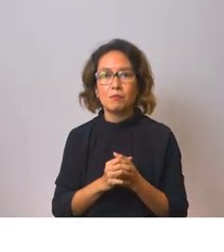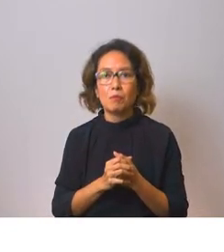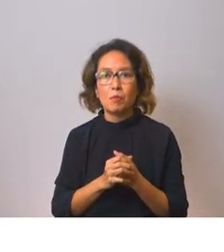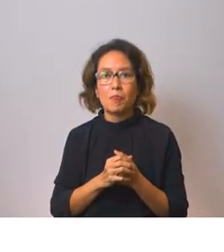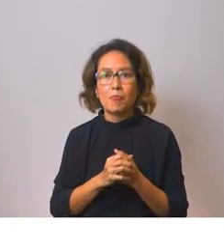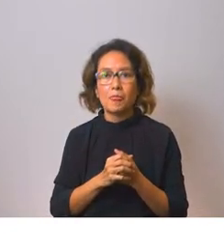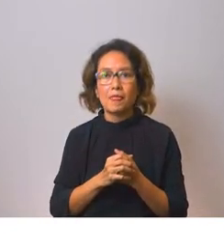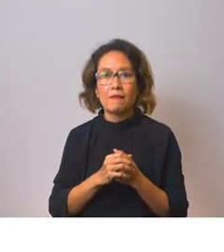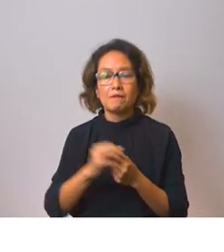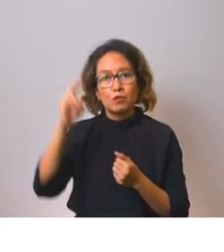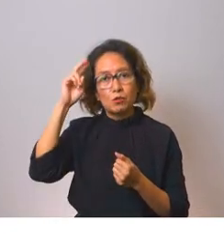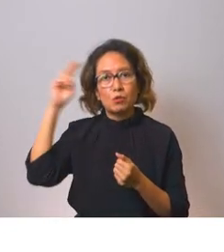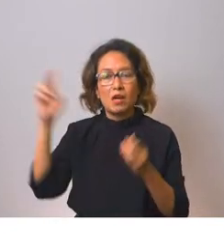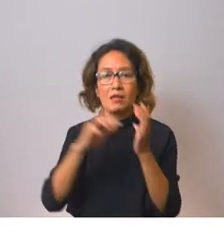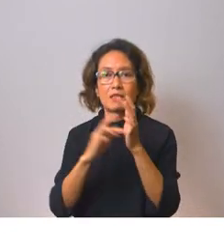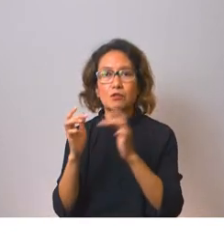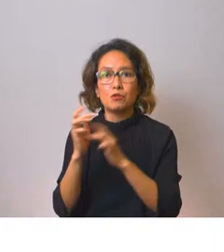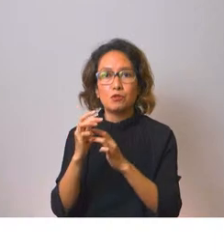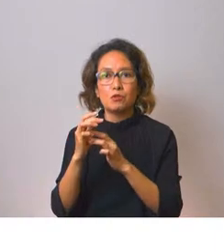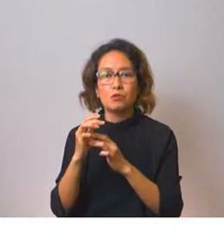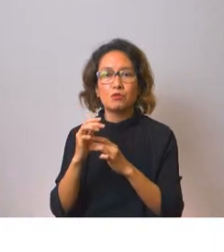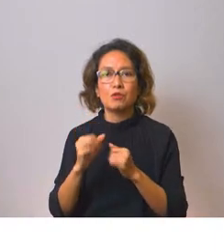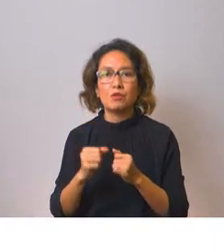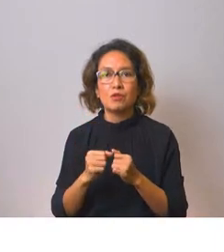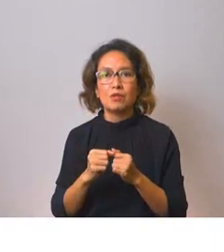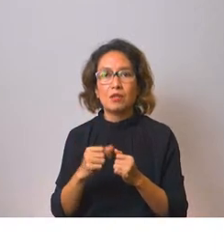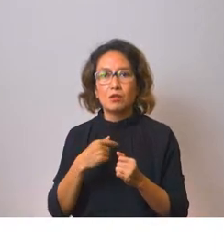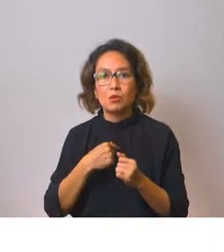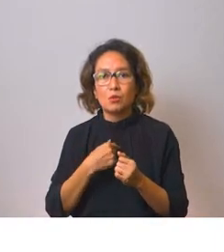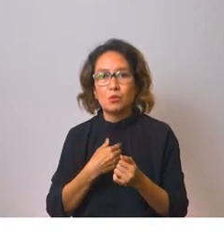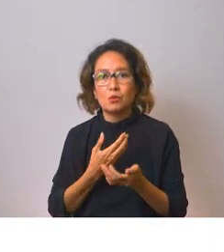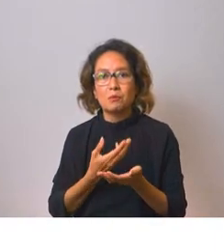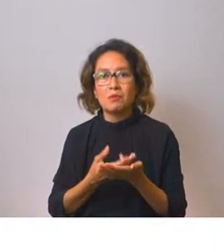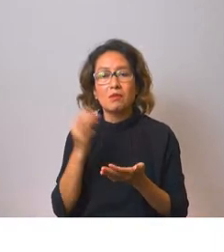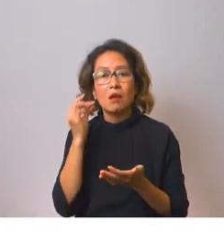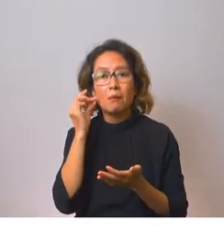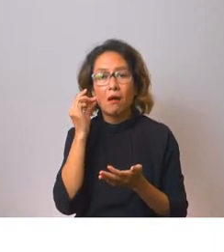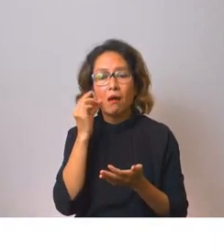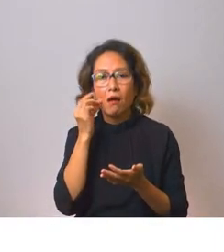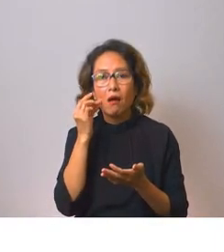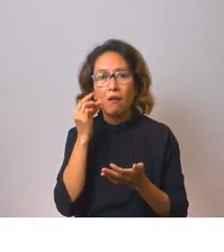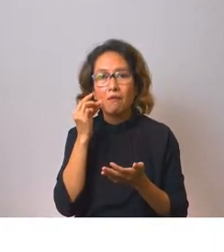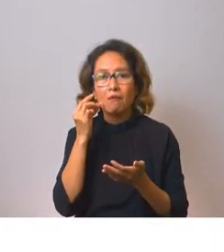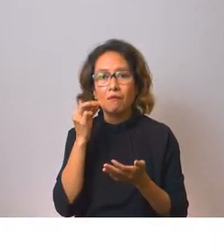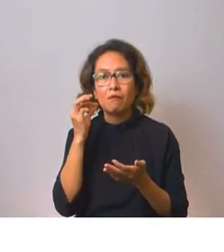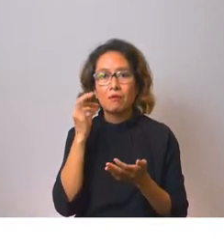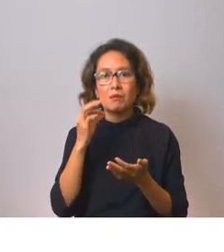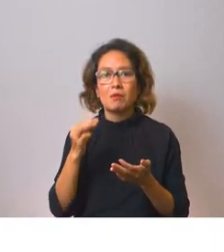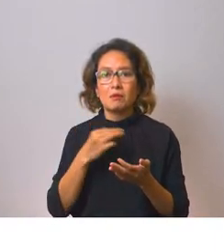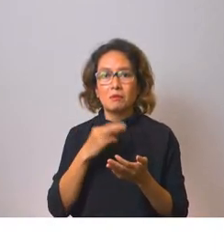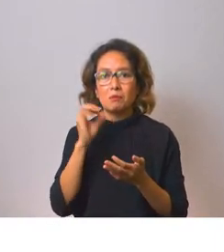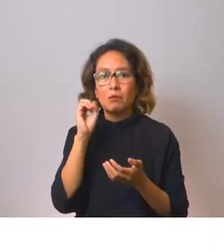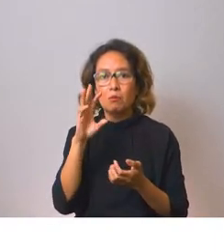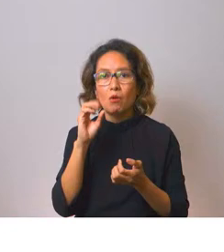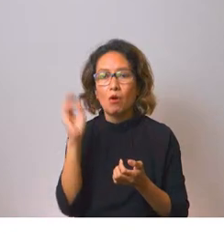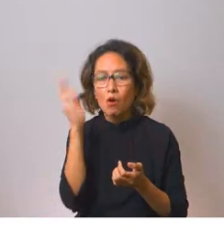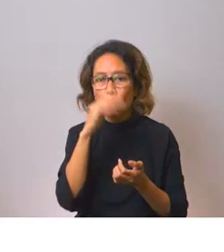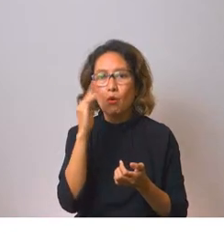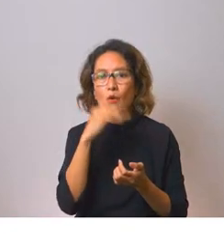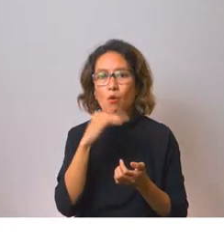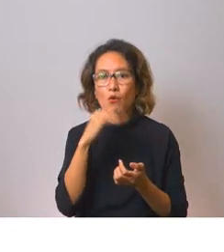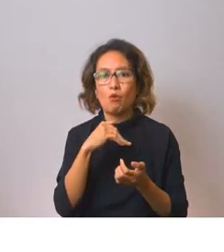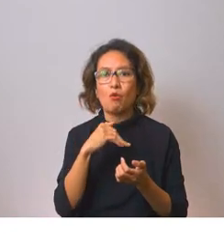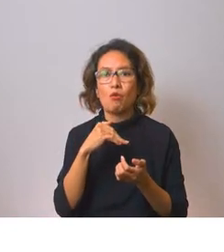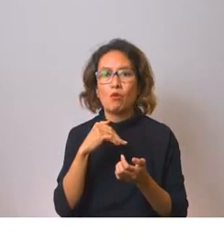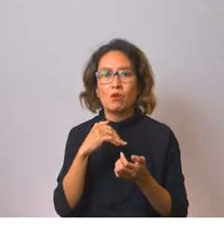Tuhan Yesus, Angel minta maaf karena Angel sudah berbohong kepada mama dan papaku.